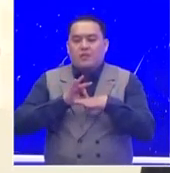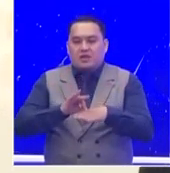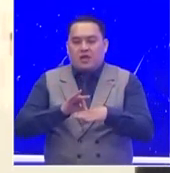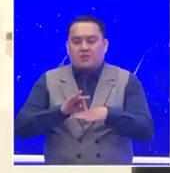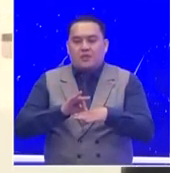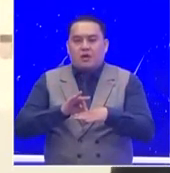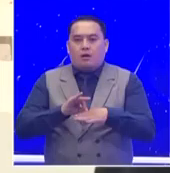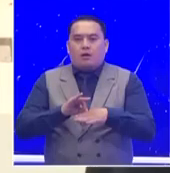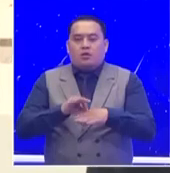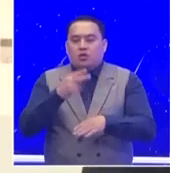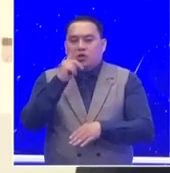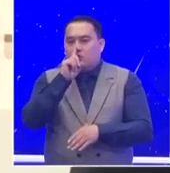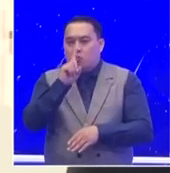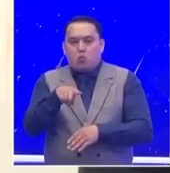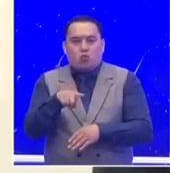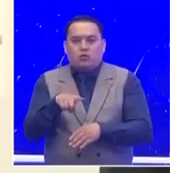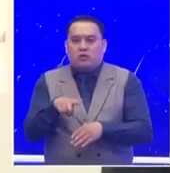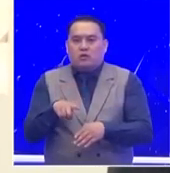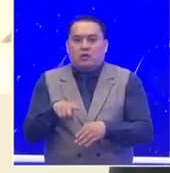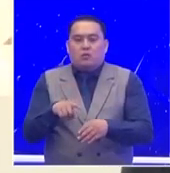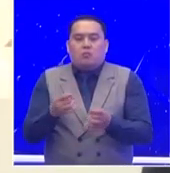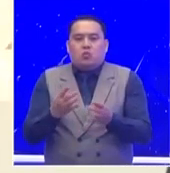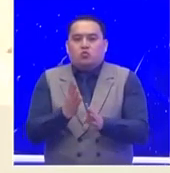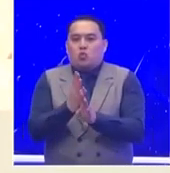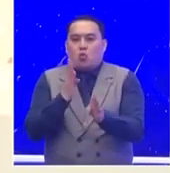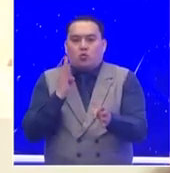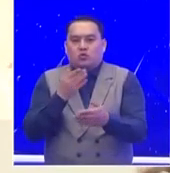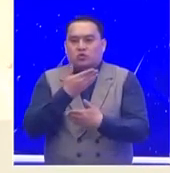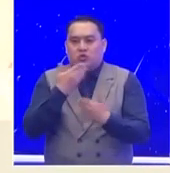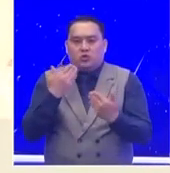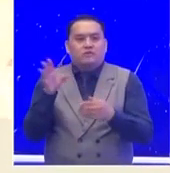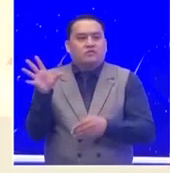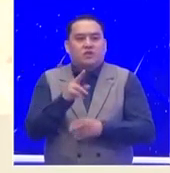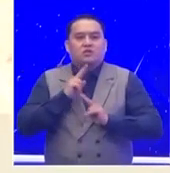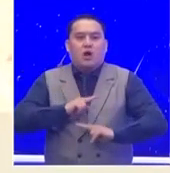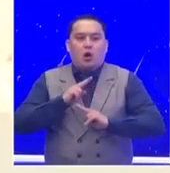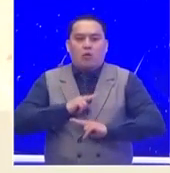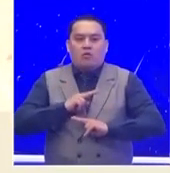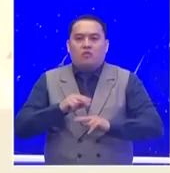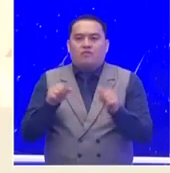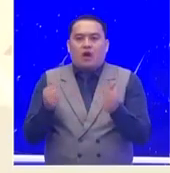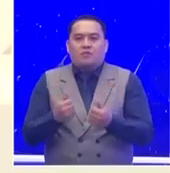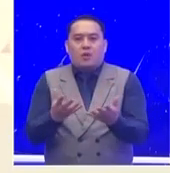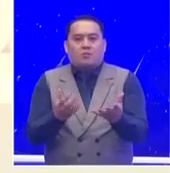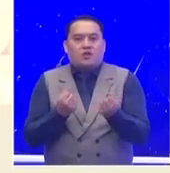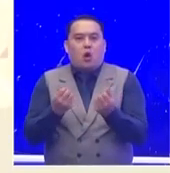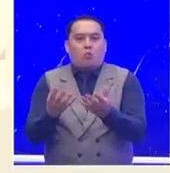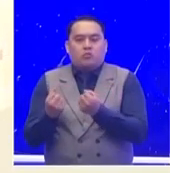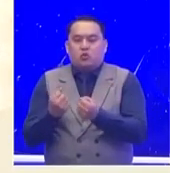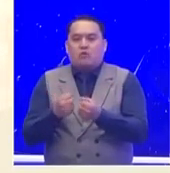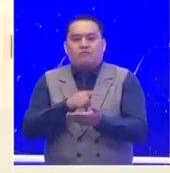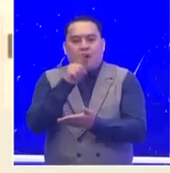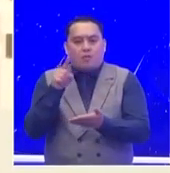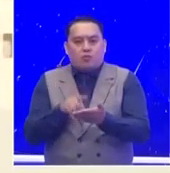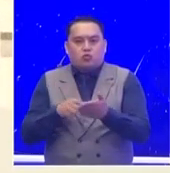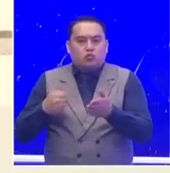Помимо этого, не будет возникать необоснованных очередей. Прошу всех сотрудников не проводить формальных приемов. Каждый вопрос нужно